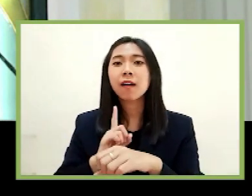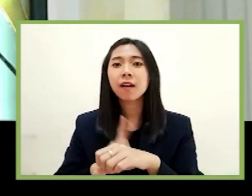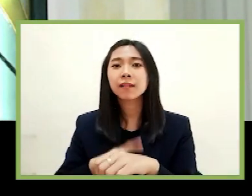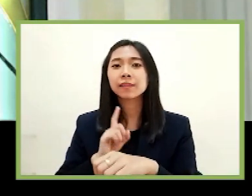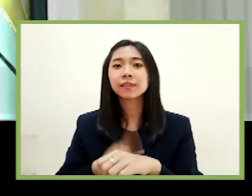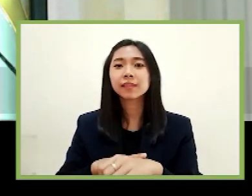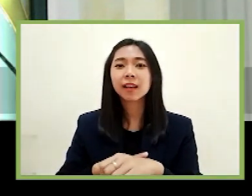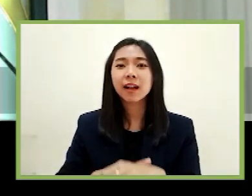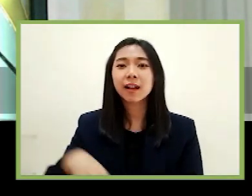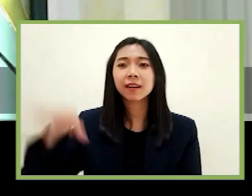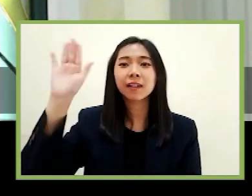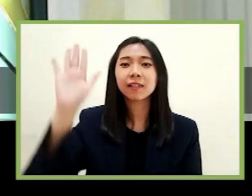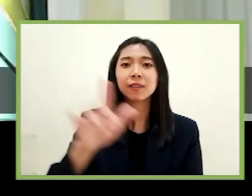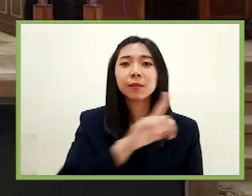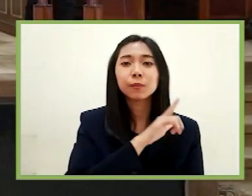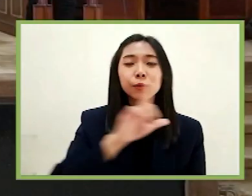jauh